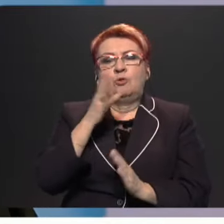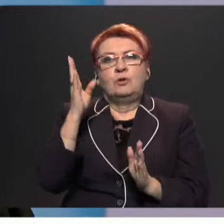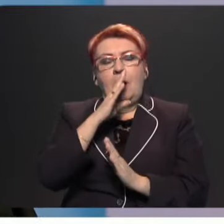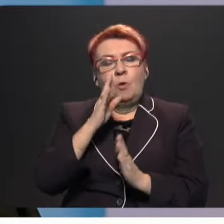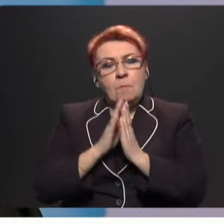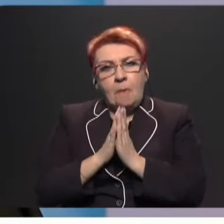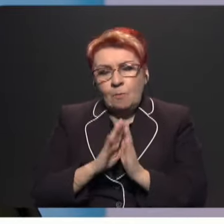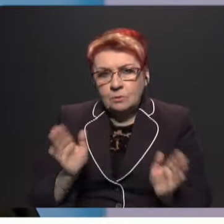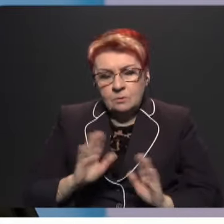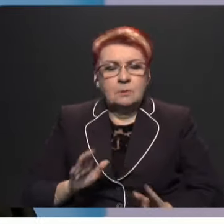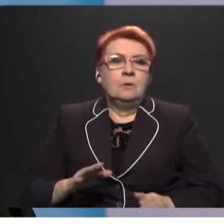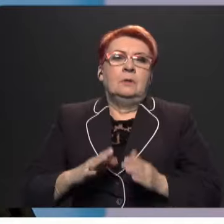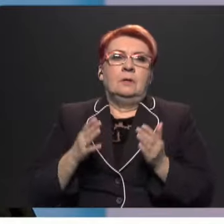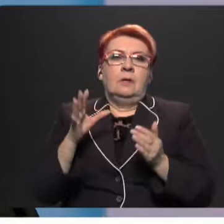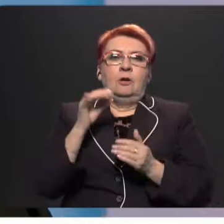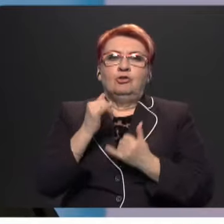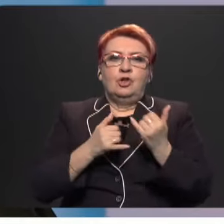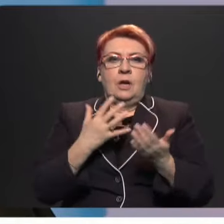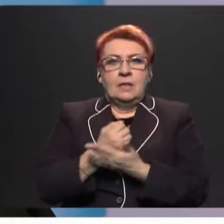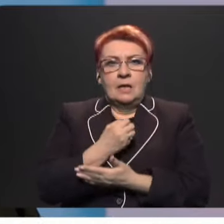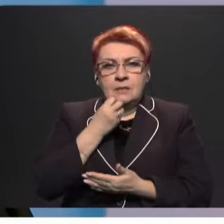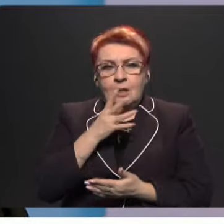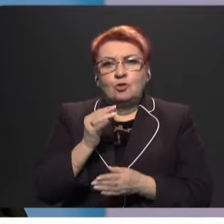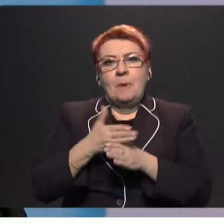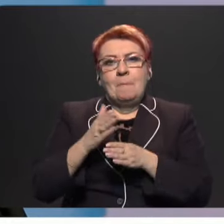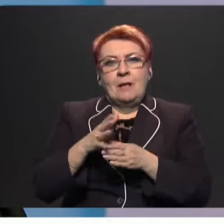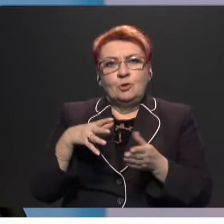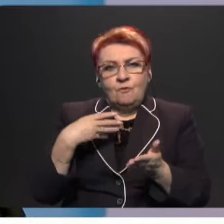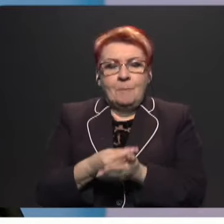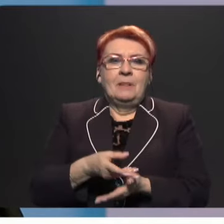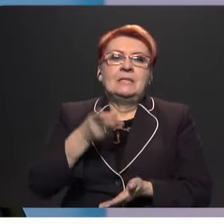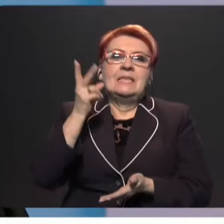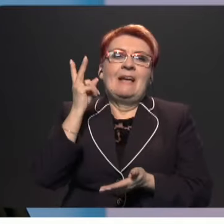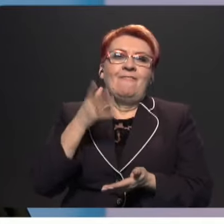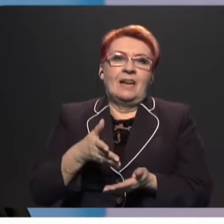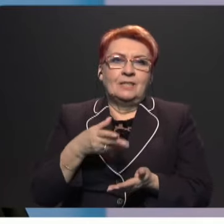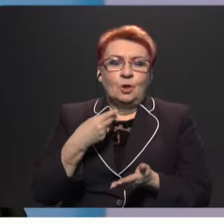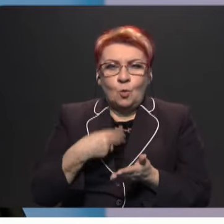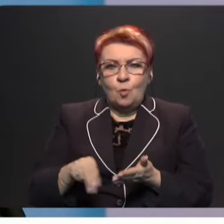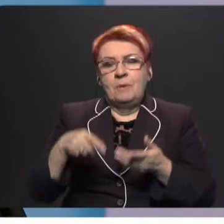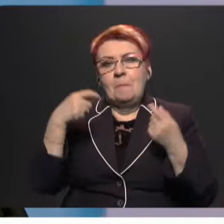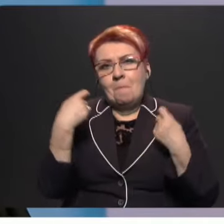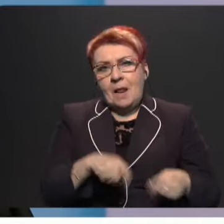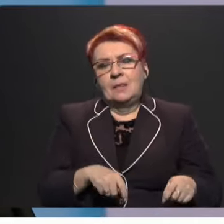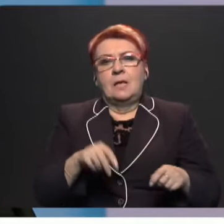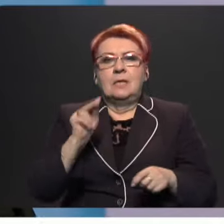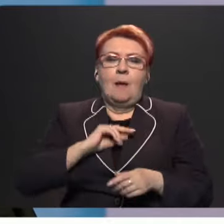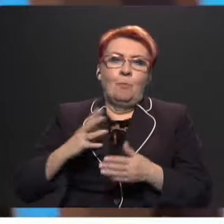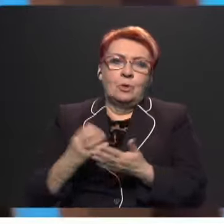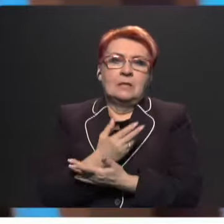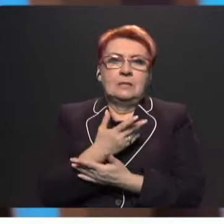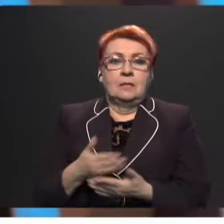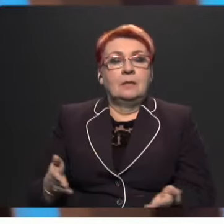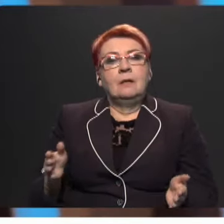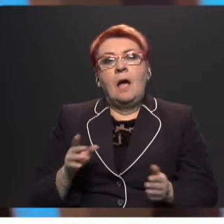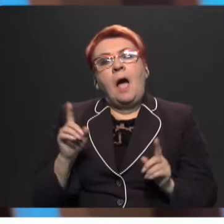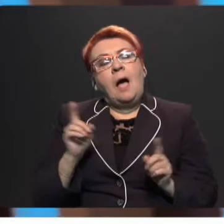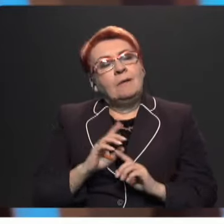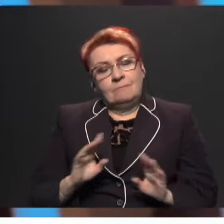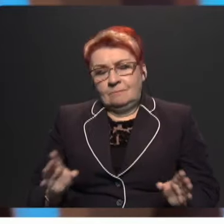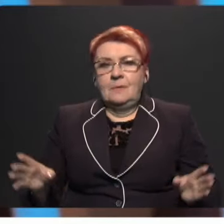чтобы жениха найти хорошего, чтобы ипотеку выплатить, квартиру купить, продать, работу найти и так далее. Но чтобы